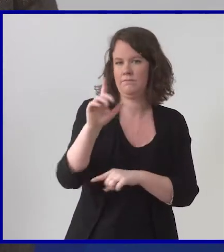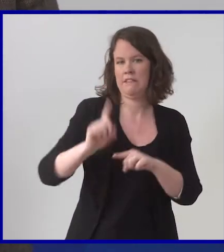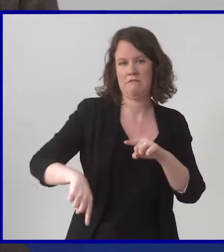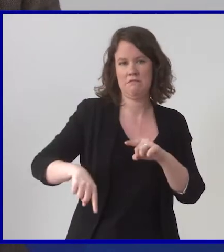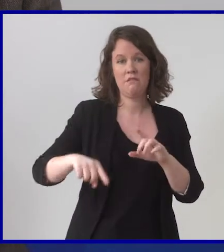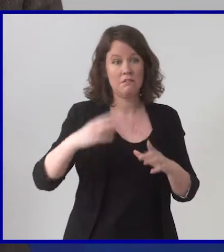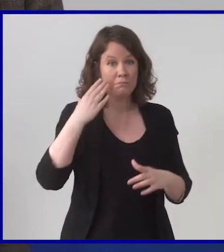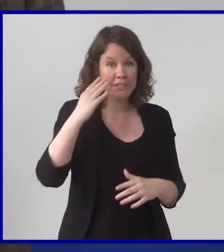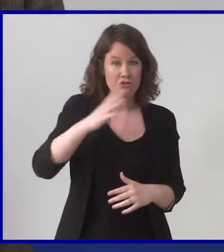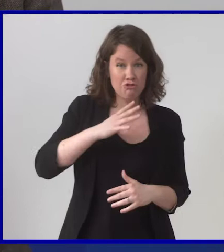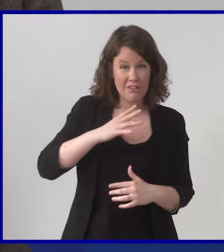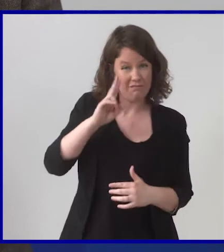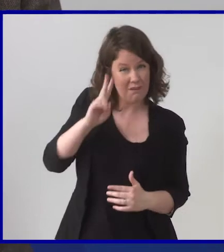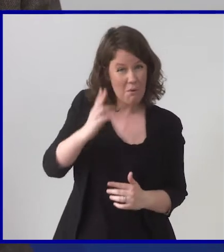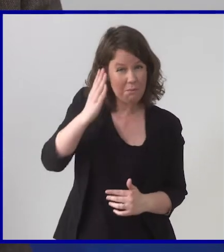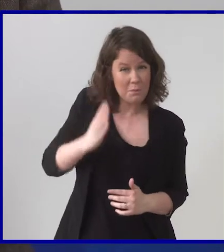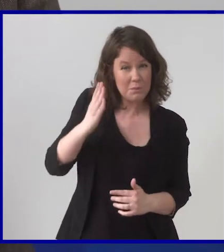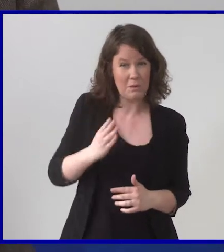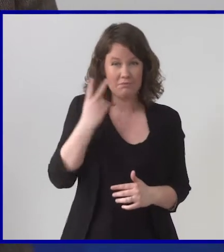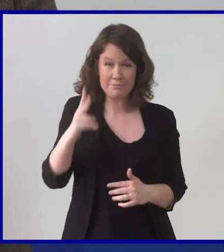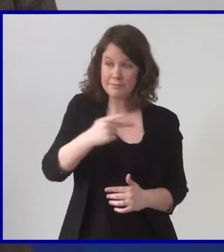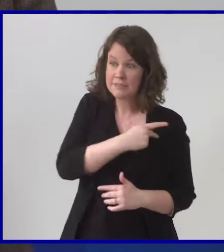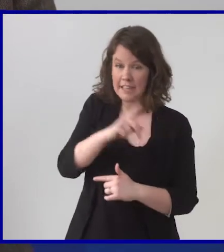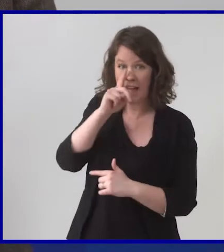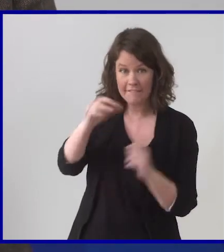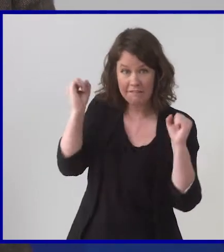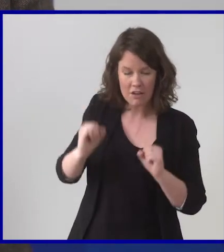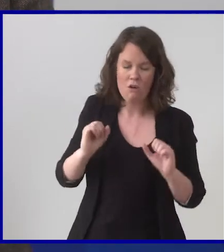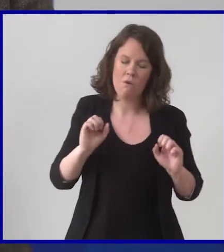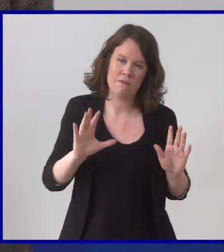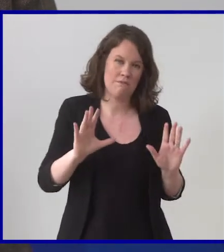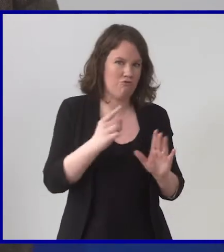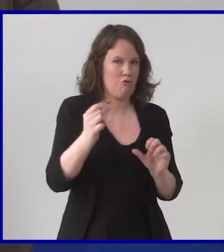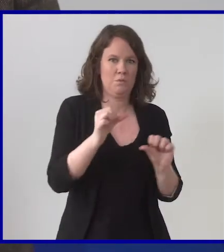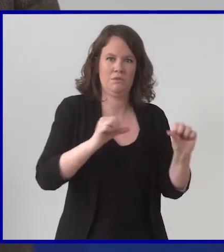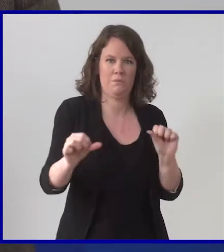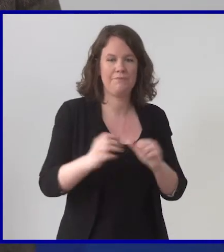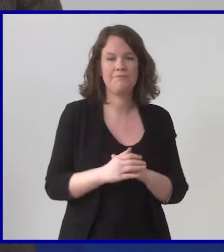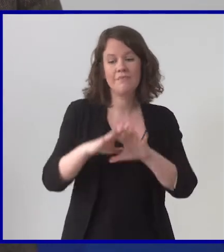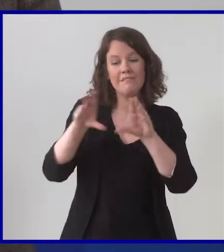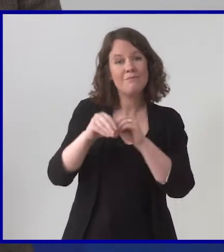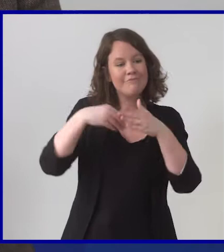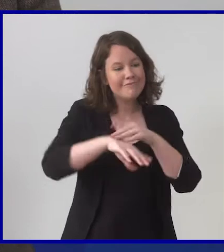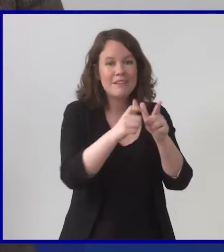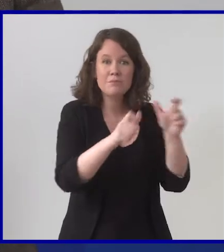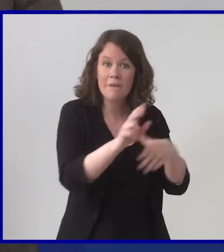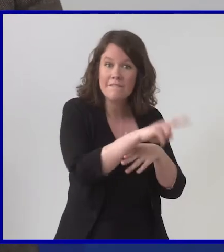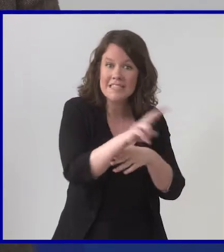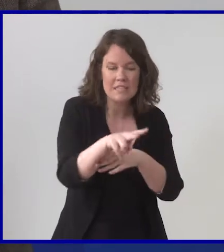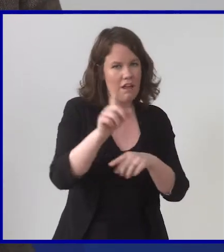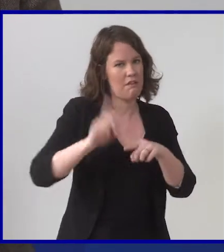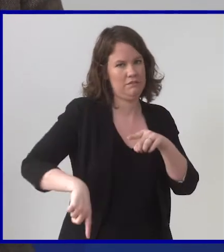supprimées, sauf celles strictement nécessaires avec avis médical. Les visites au sein des structures